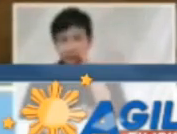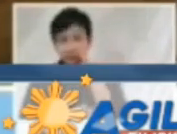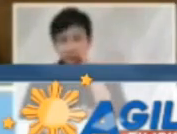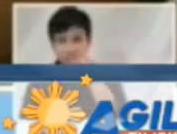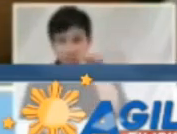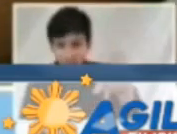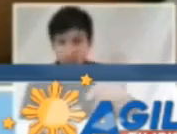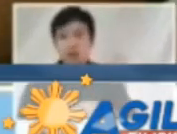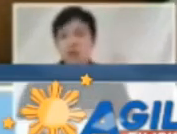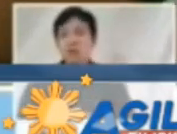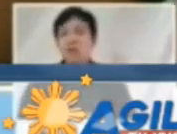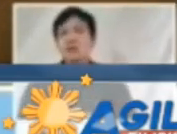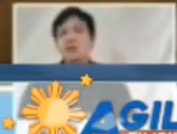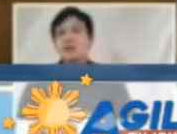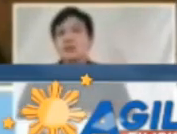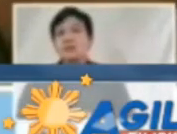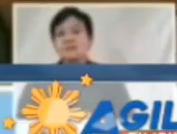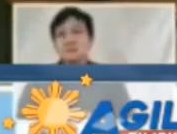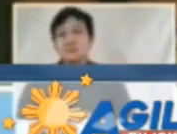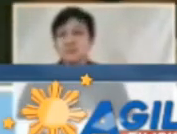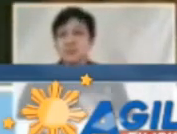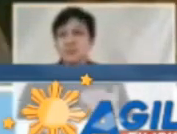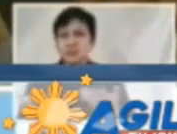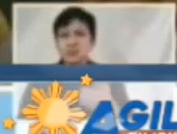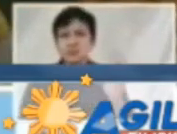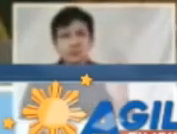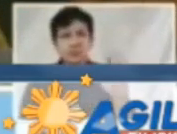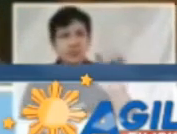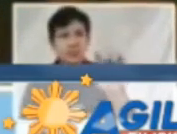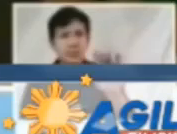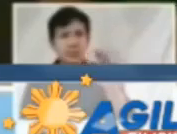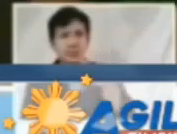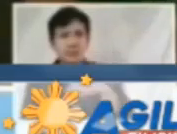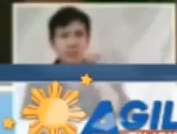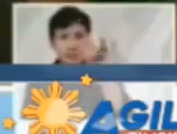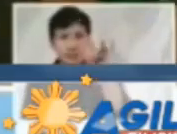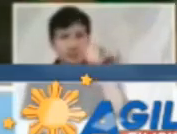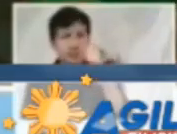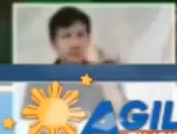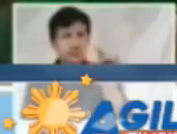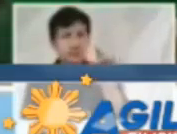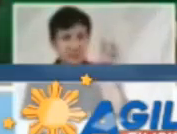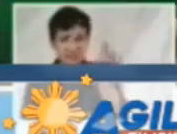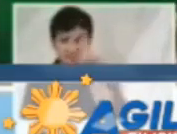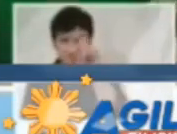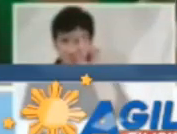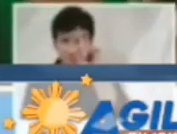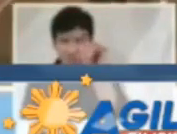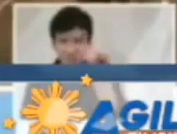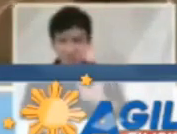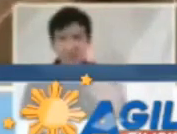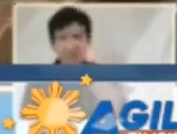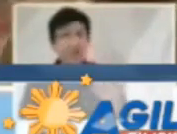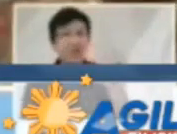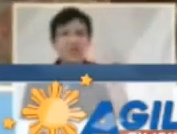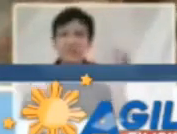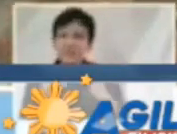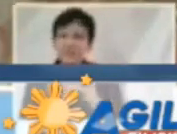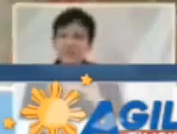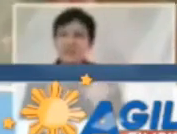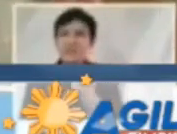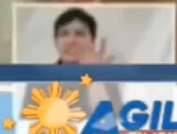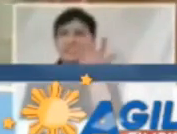distribution. Sinabi pa ni Yusek Malaya na hindi rin anya tama na hinahati ang financial aid sa dalawa o tatlong